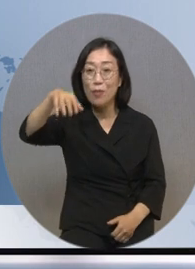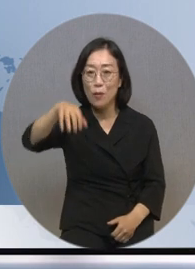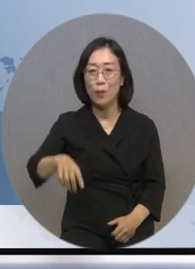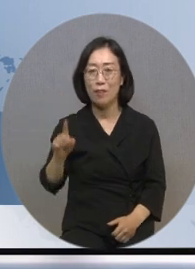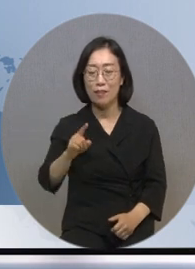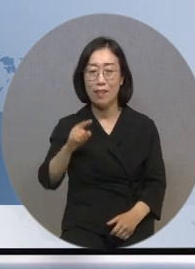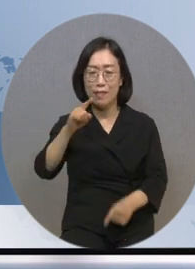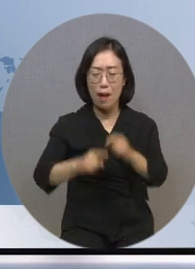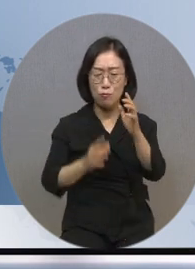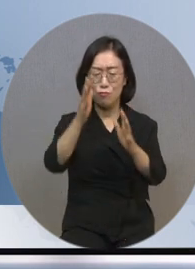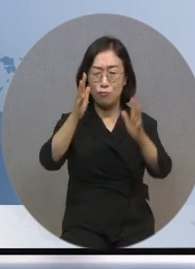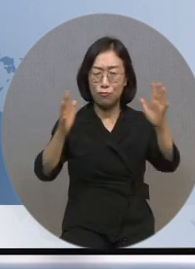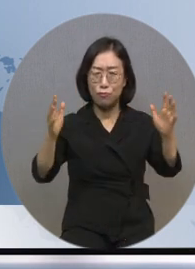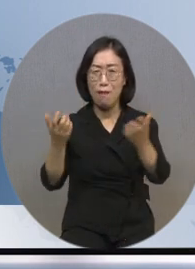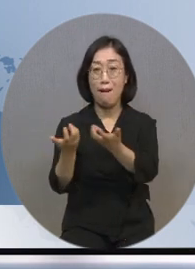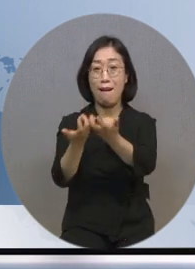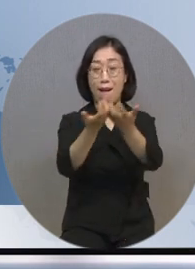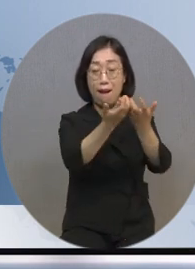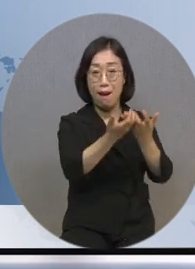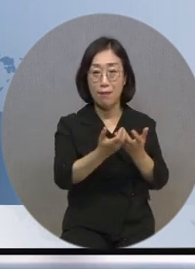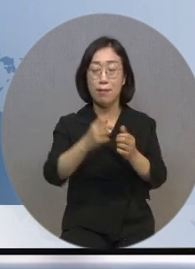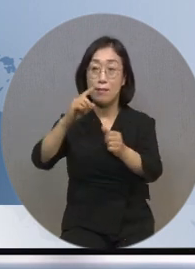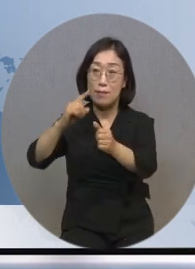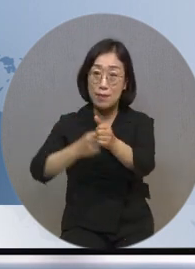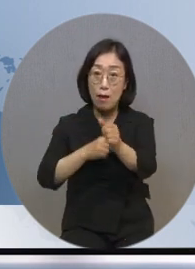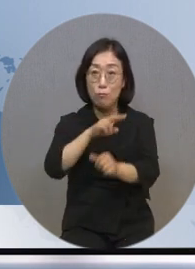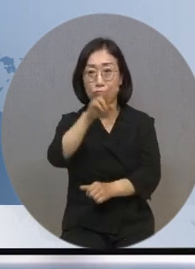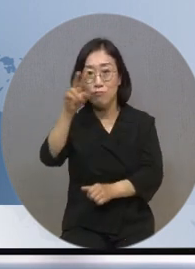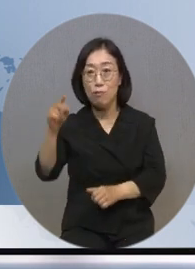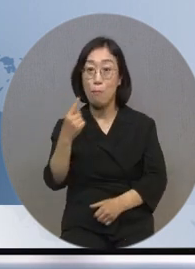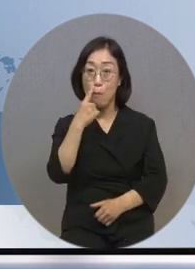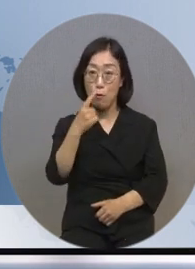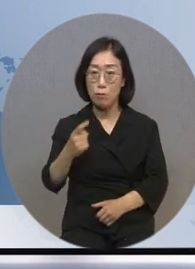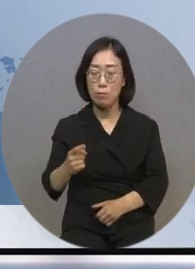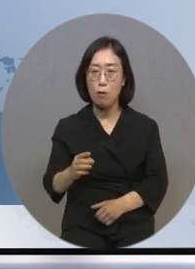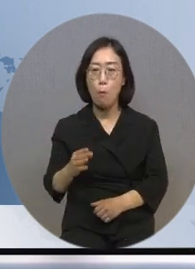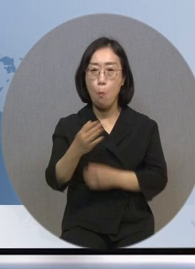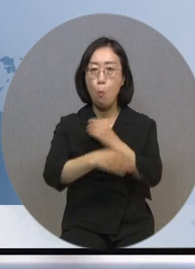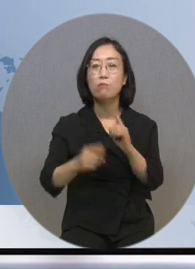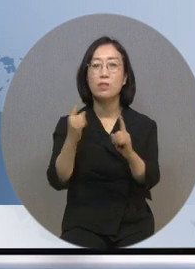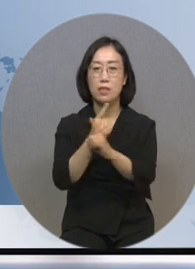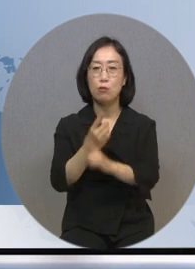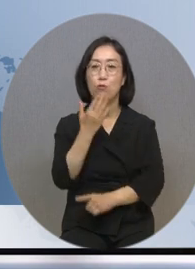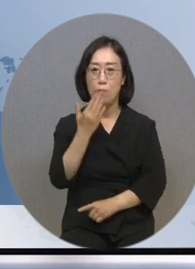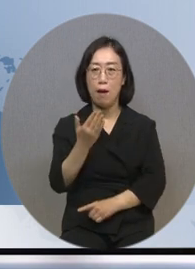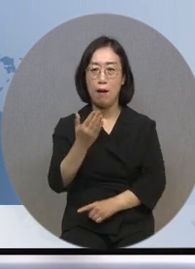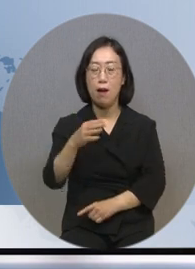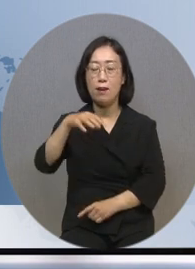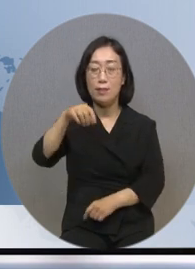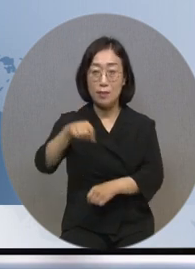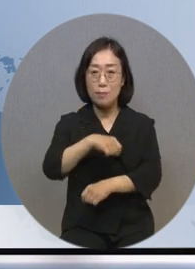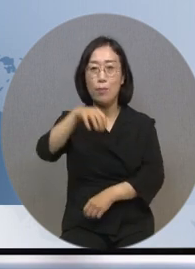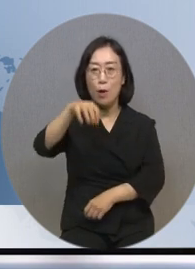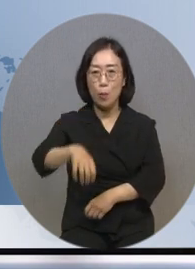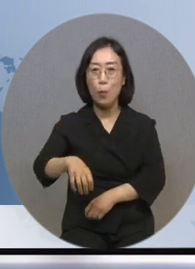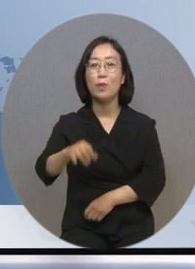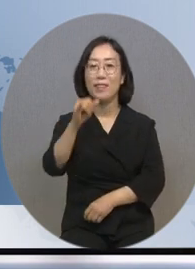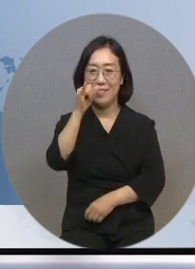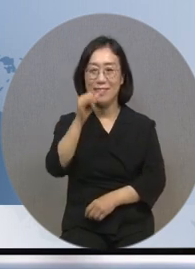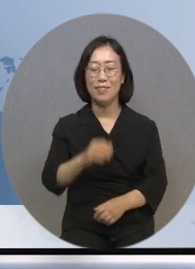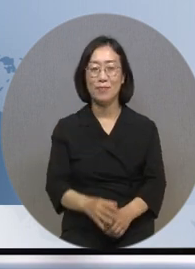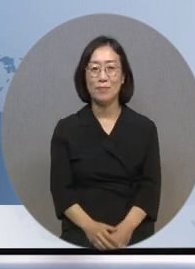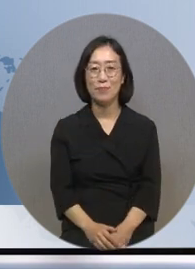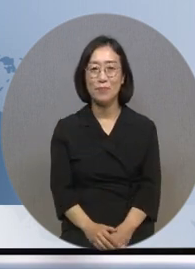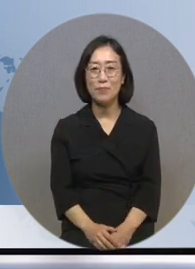울창한 숲과 아름다운 환경으로 자연 치유 도시로 불리우는 이곳에 특별한 공간이 마련됐습니다.